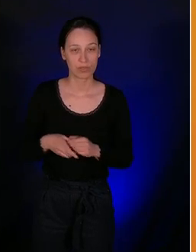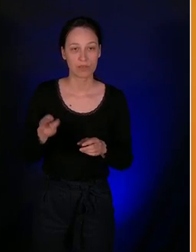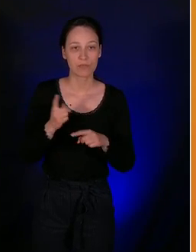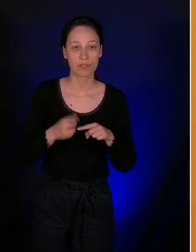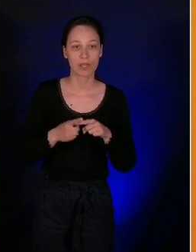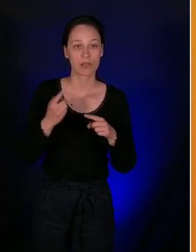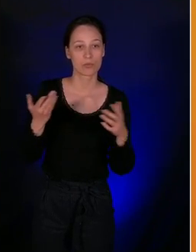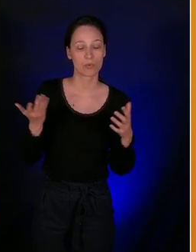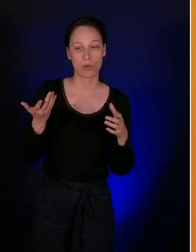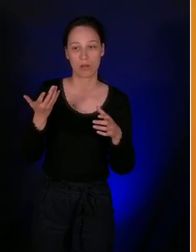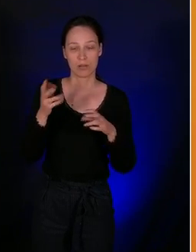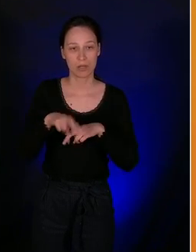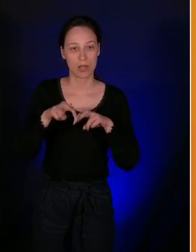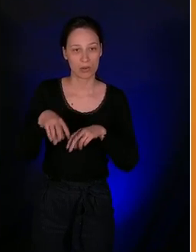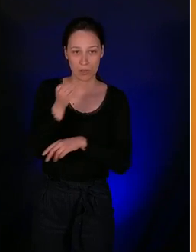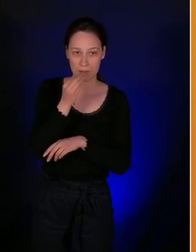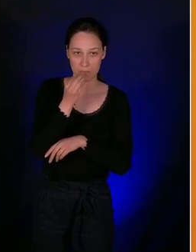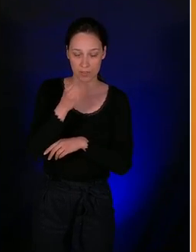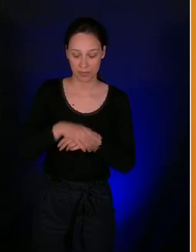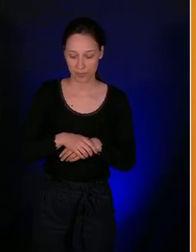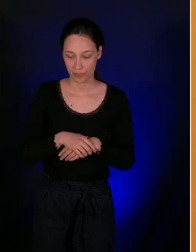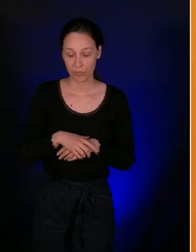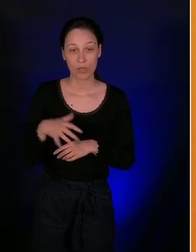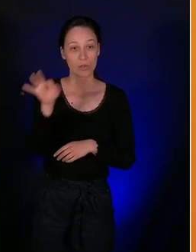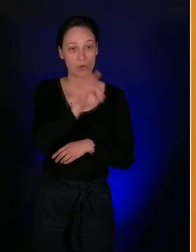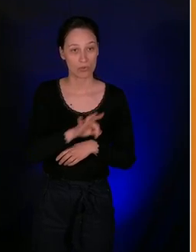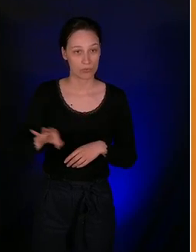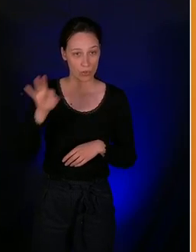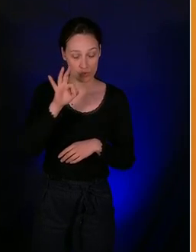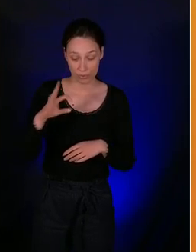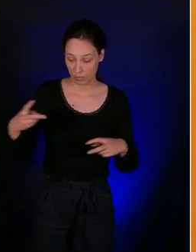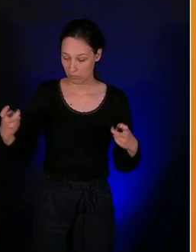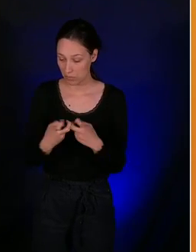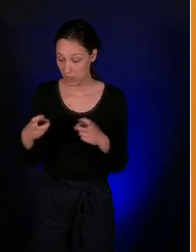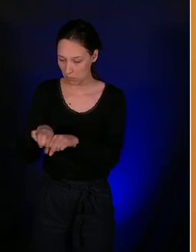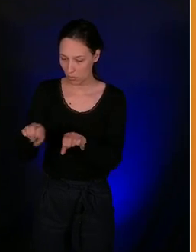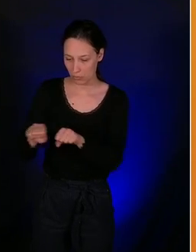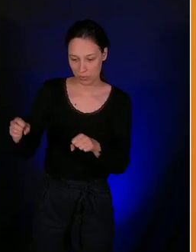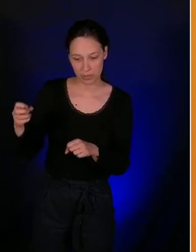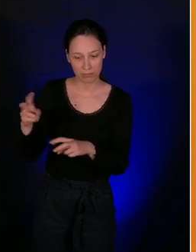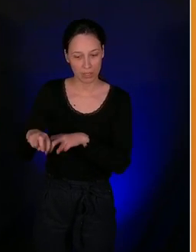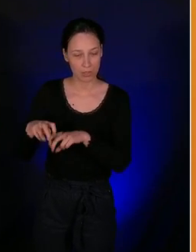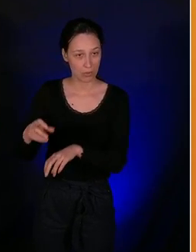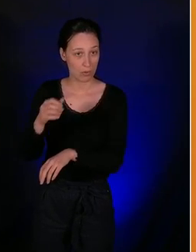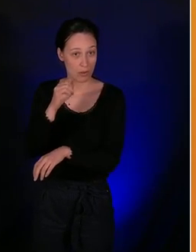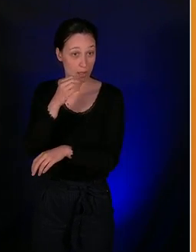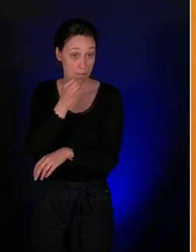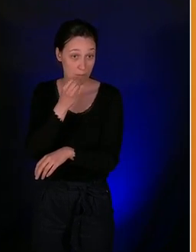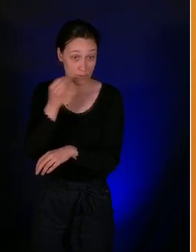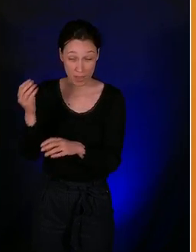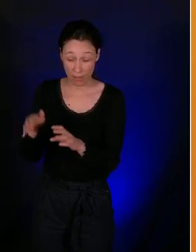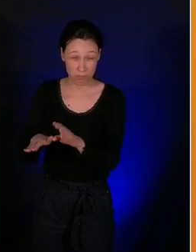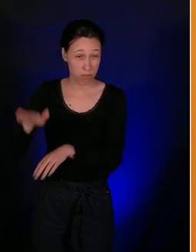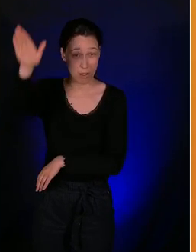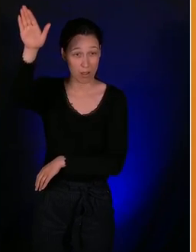En France, les prix des produits agroalimentaires s'envolent, en hausse de 14% en